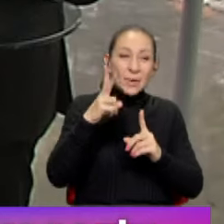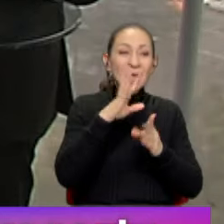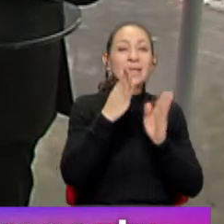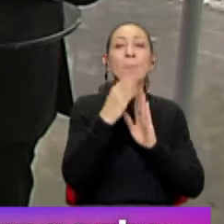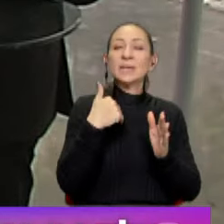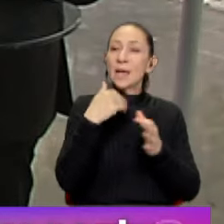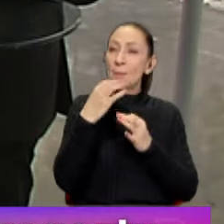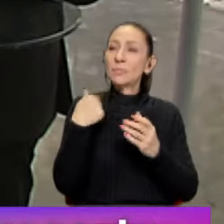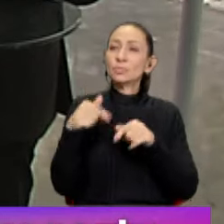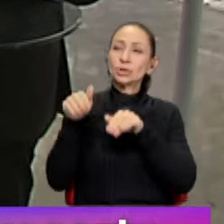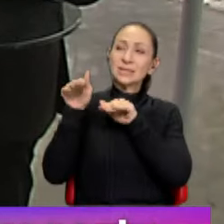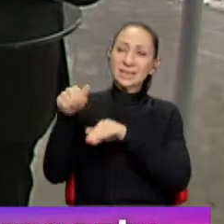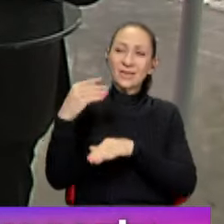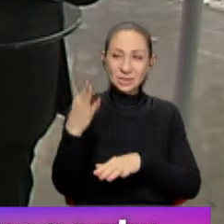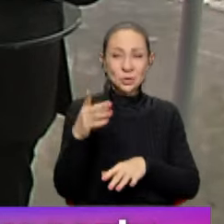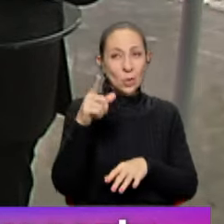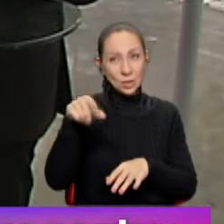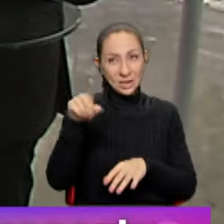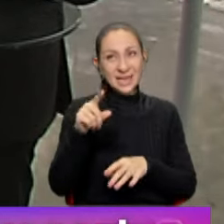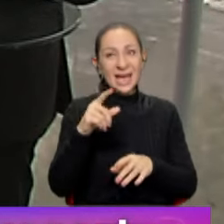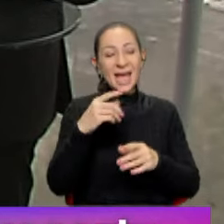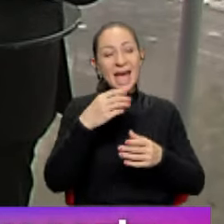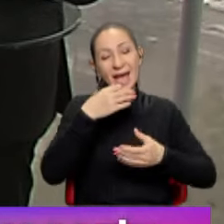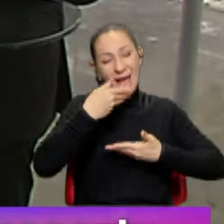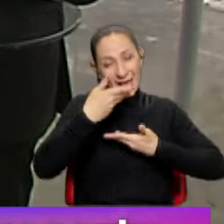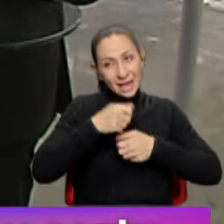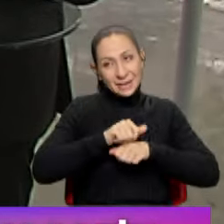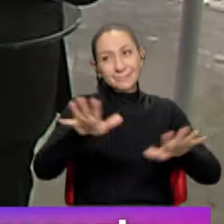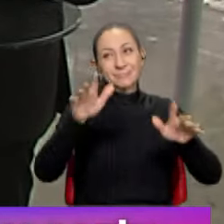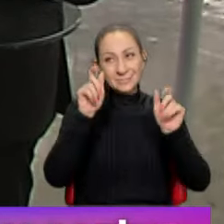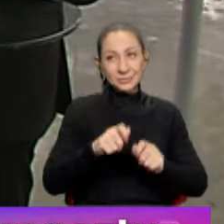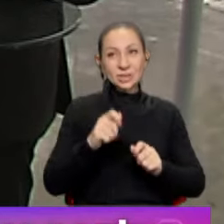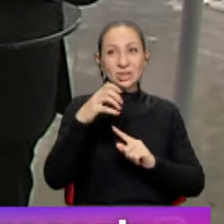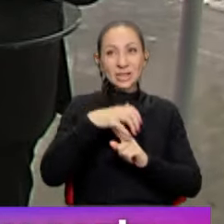haberleştirmek adına buradayız. Onları da ekranlara taşıyacağız. Çankayalılarla ve Türkiye ile paylaşacağız.